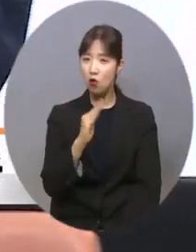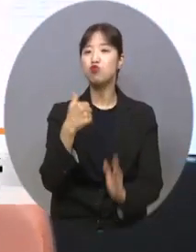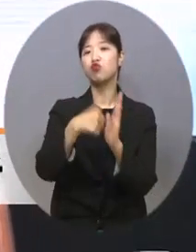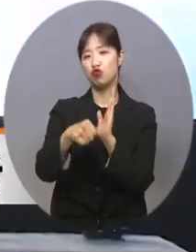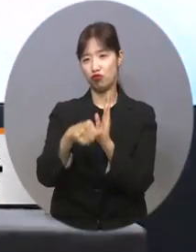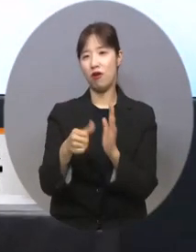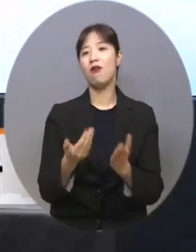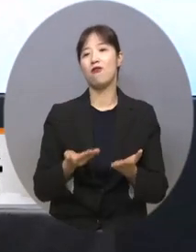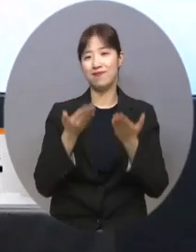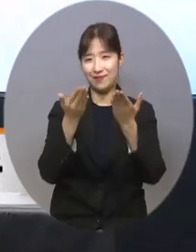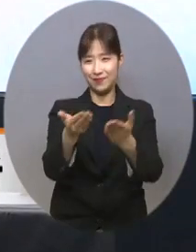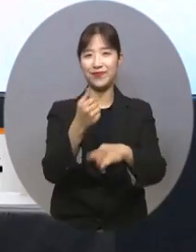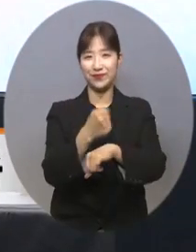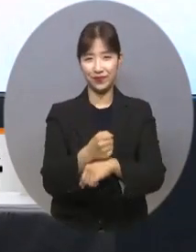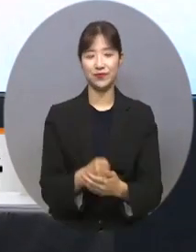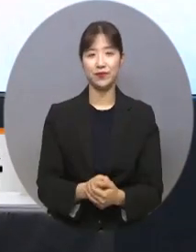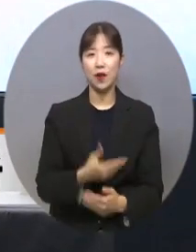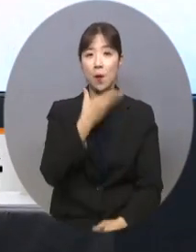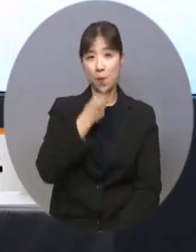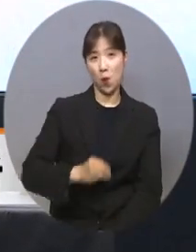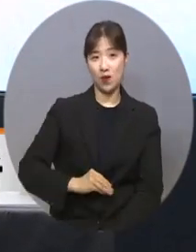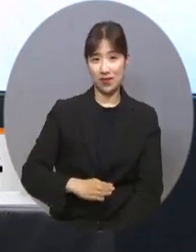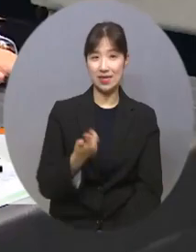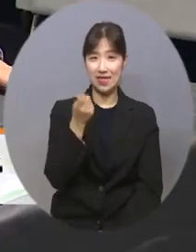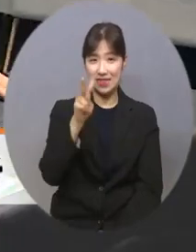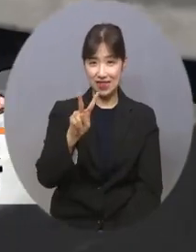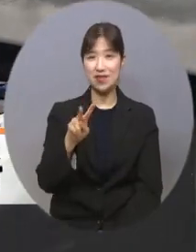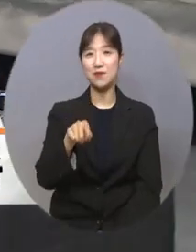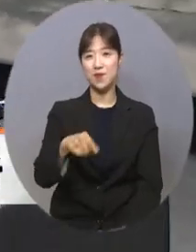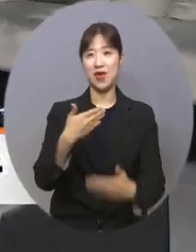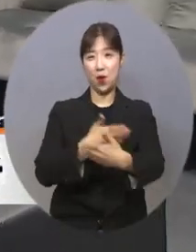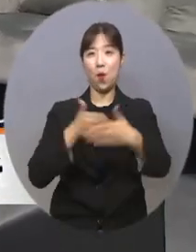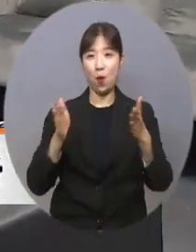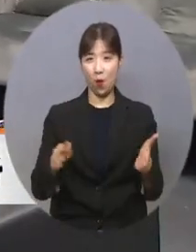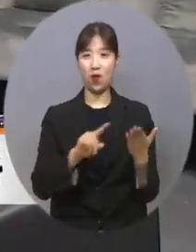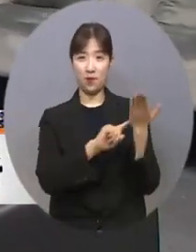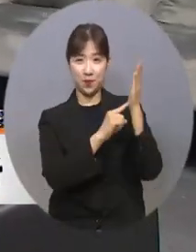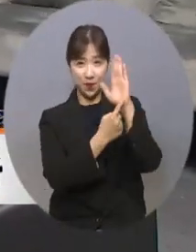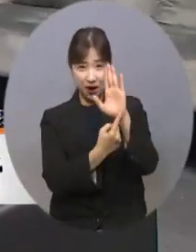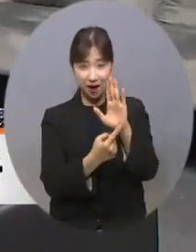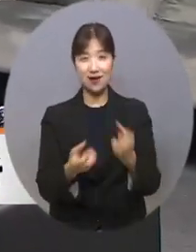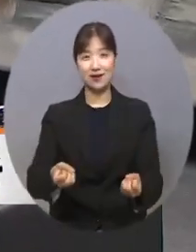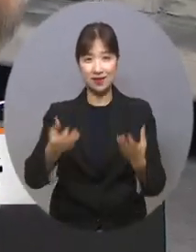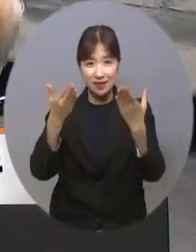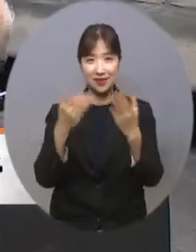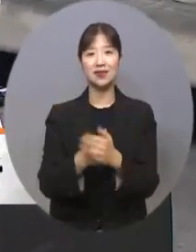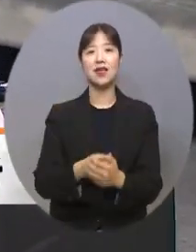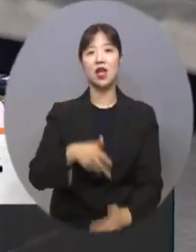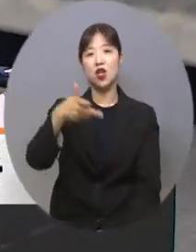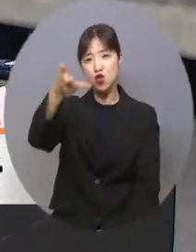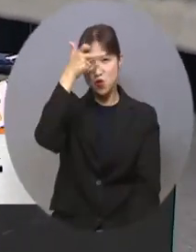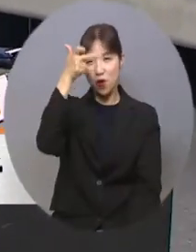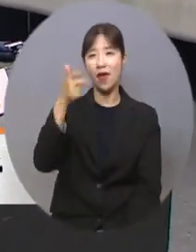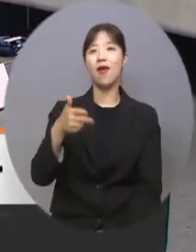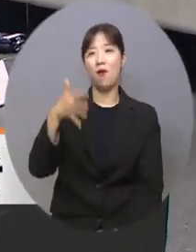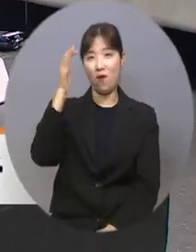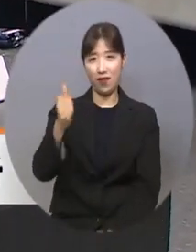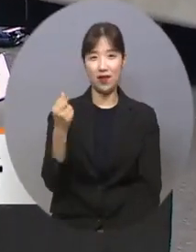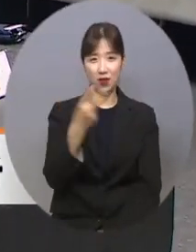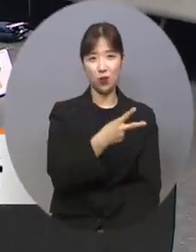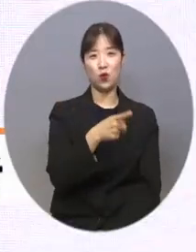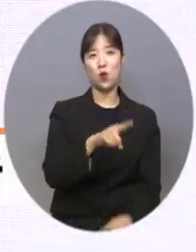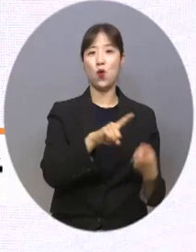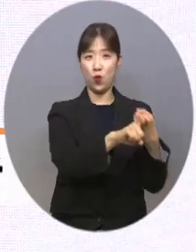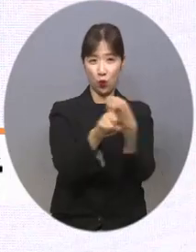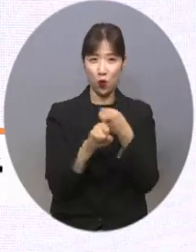전달했습니다. 이날 복지TV 공개홀에서 열린 기증식에는 복지TV 최규옥 회장과 동대문